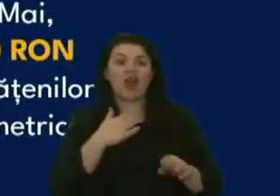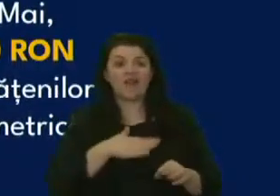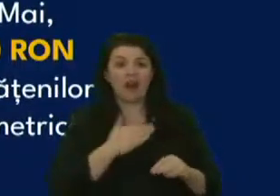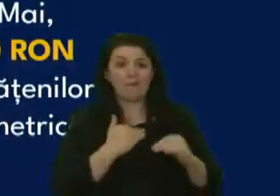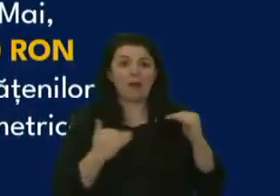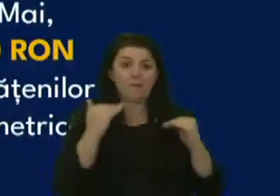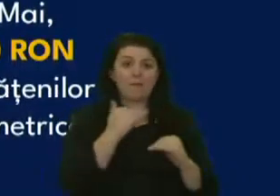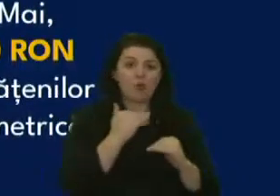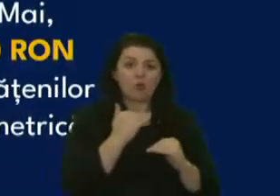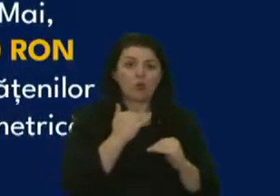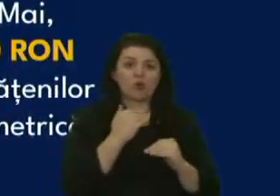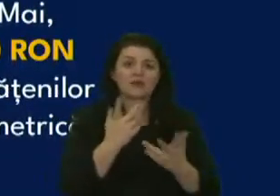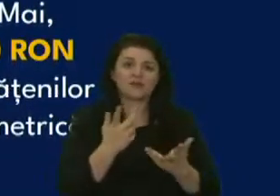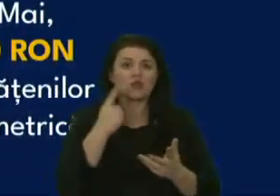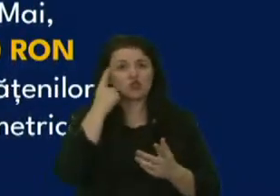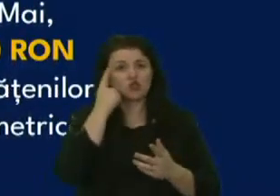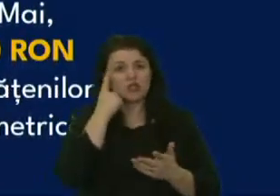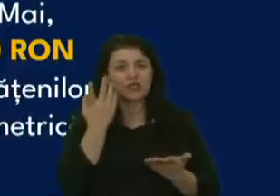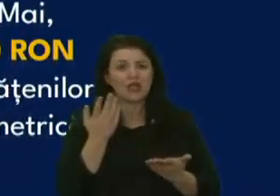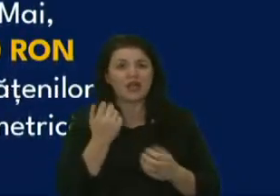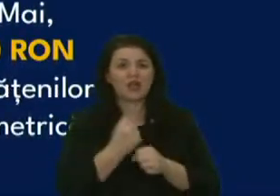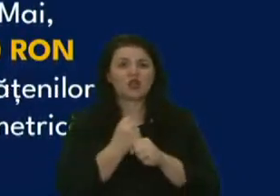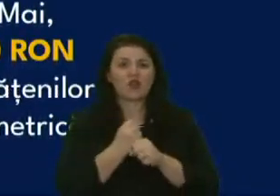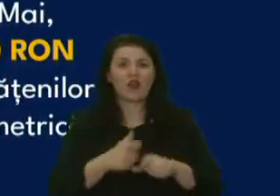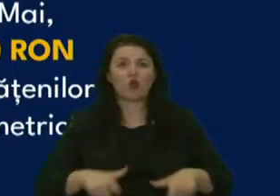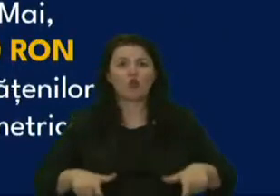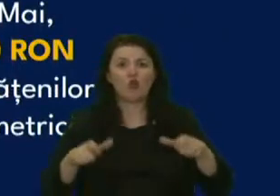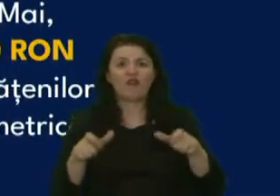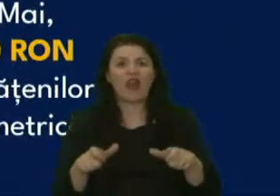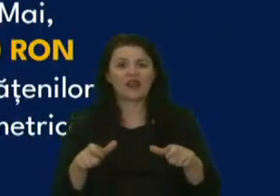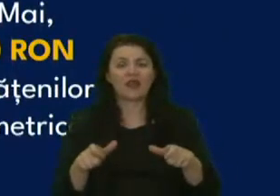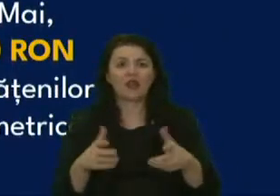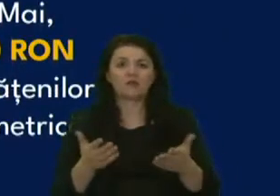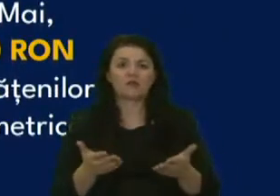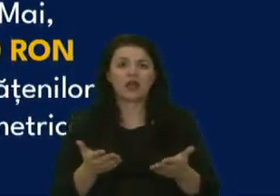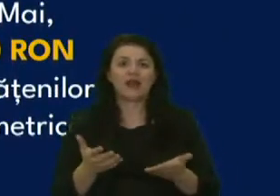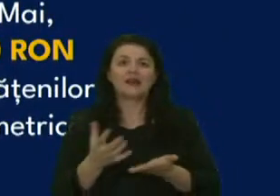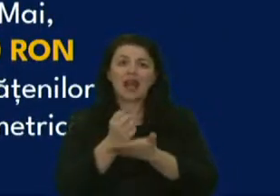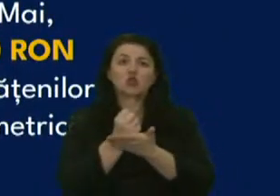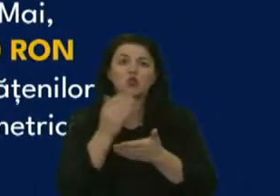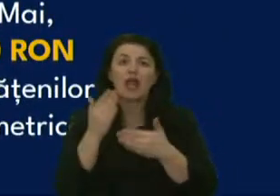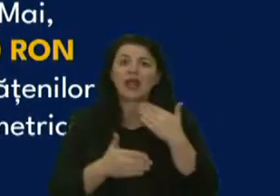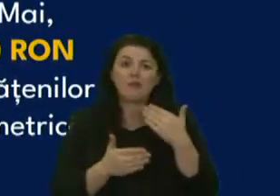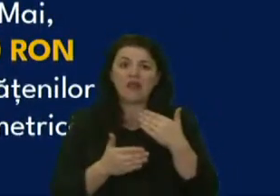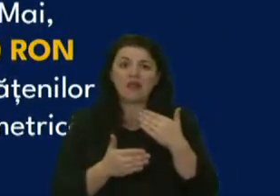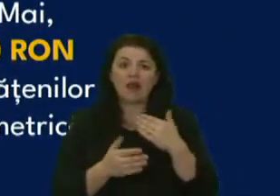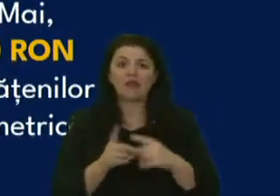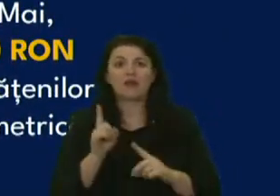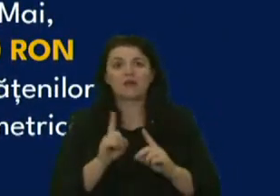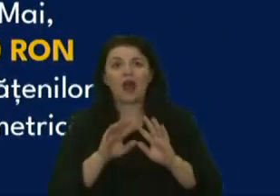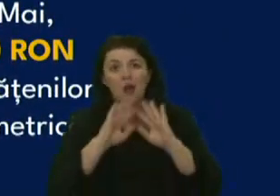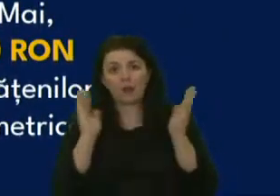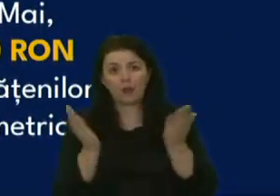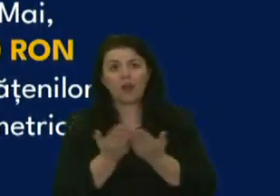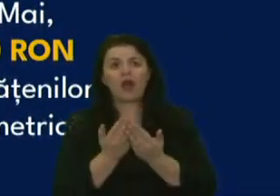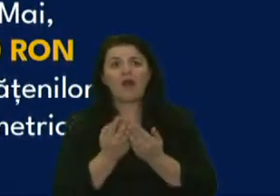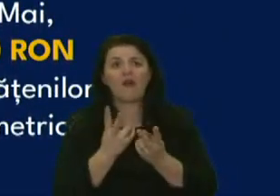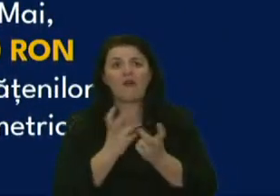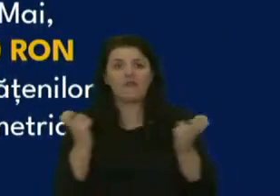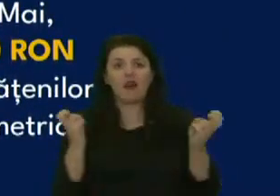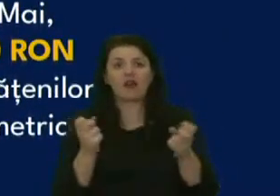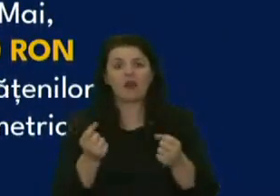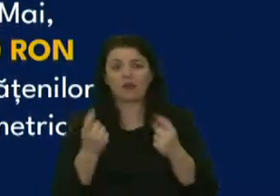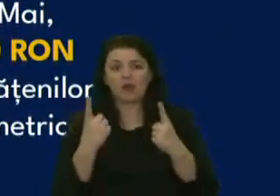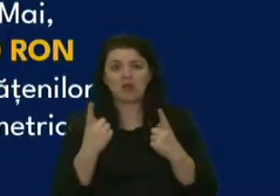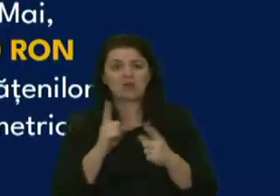Da să știți că de aia s o inventat guverne sau s o pentru că resursele s limitate că dacă resursele planetei ar fi nelimitate n am mai nevoie de niciun